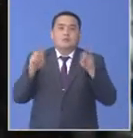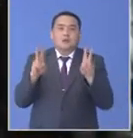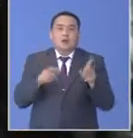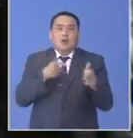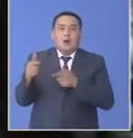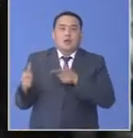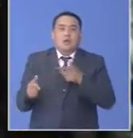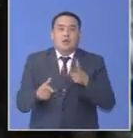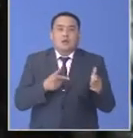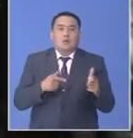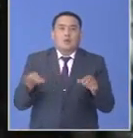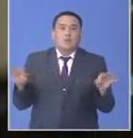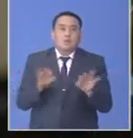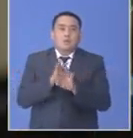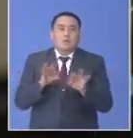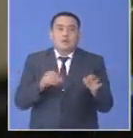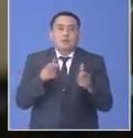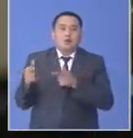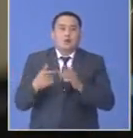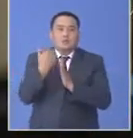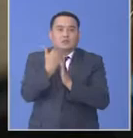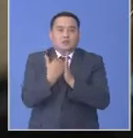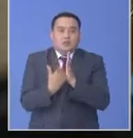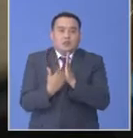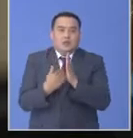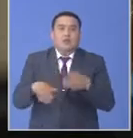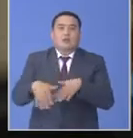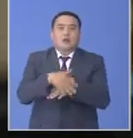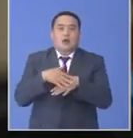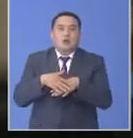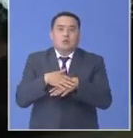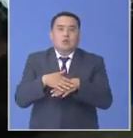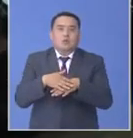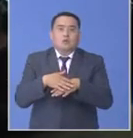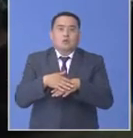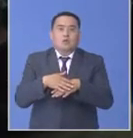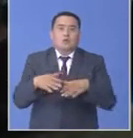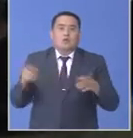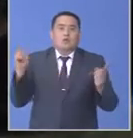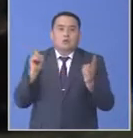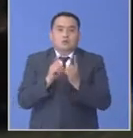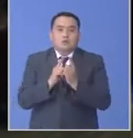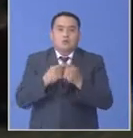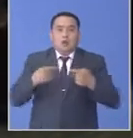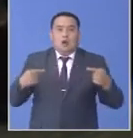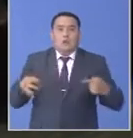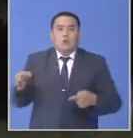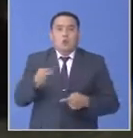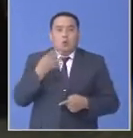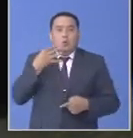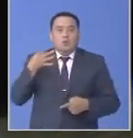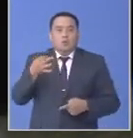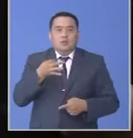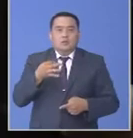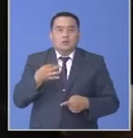подготовленные песенники уже с готовыми текстами народных песен. На такую интересную встречу люди приезжают из разных районов Алматинской области, но